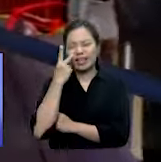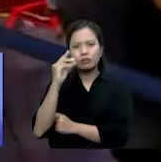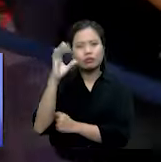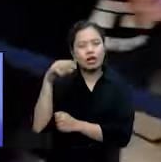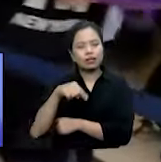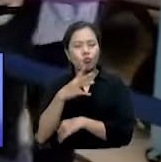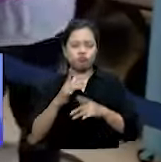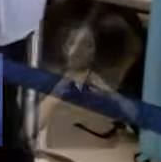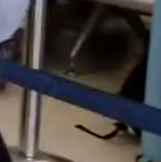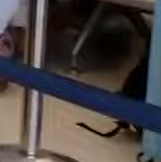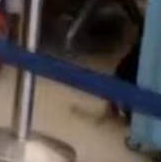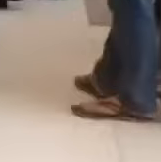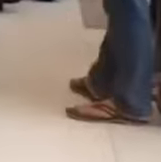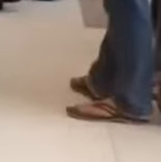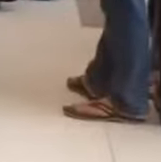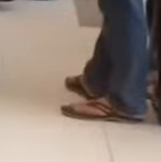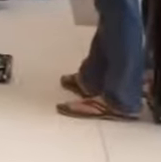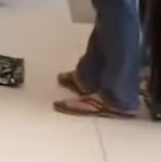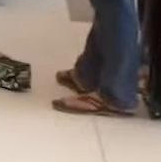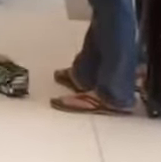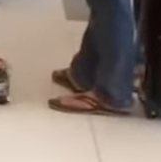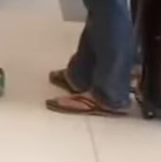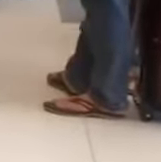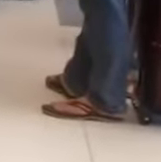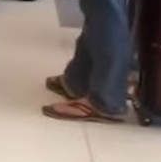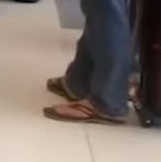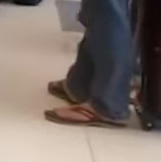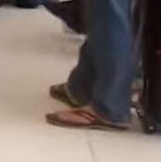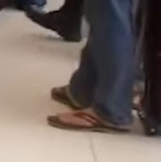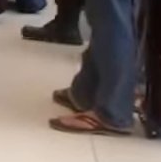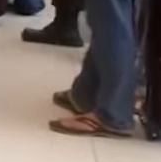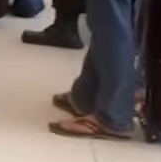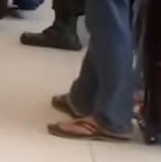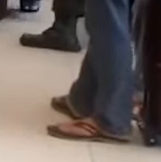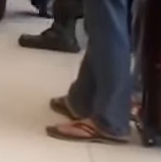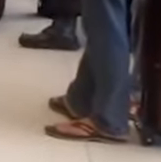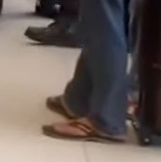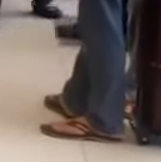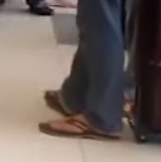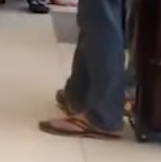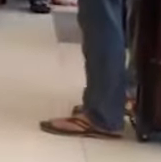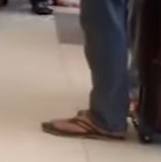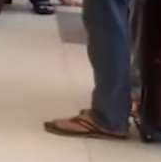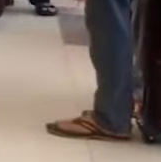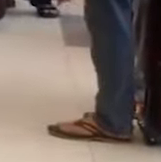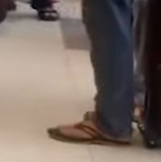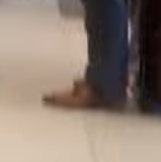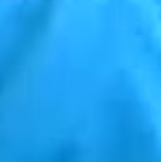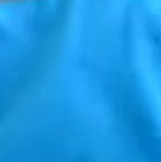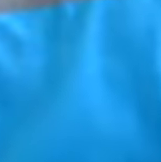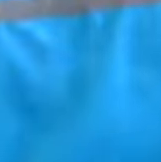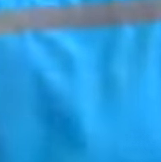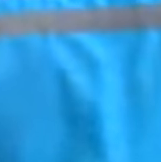ini pemudik memilih pulang hari ini untuk menghindari kepadatan diprediksi hingga sore ini masih ada pemudik yang